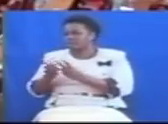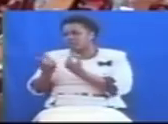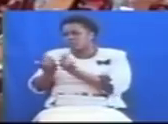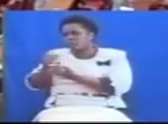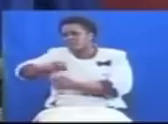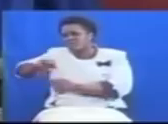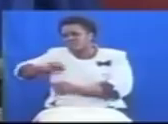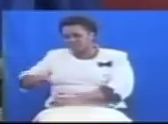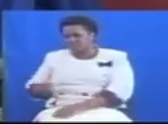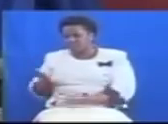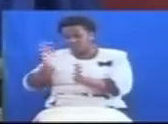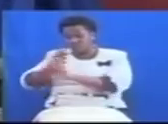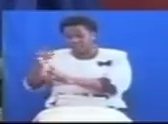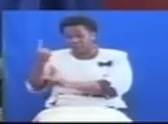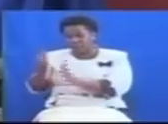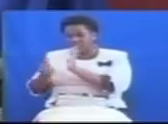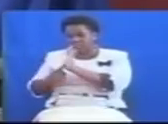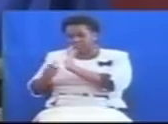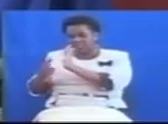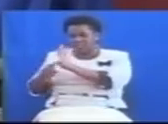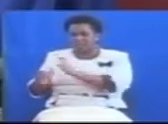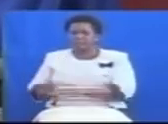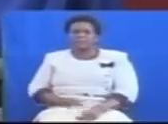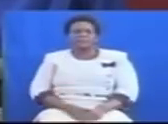Mheshimiwa Catherine Magige, swali la nyongeza.